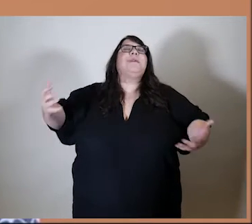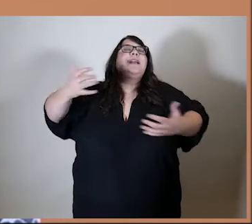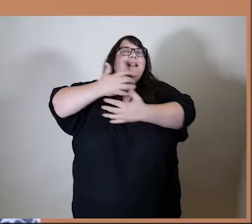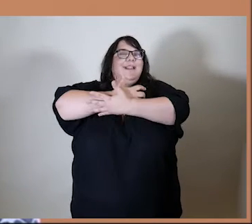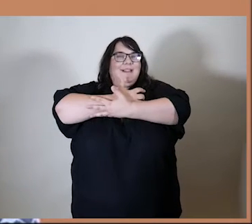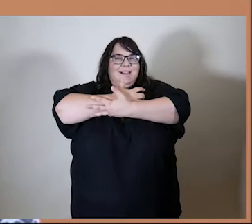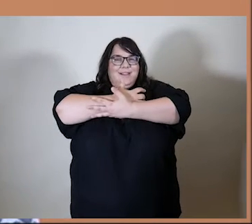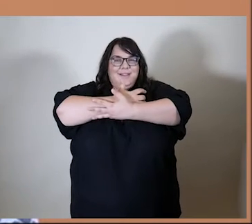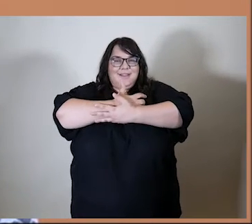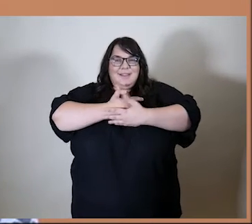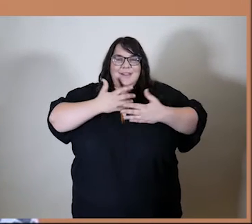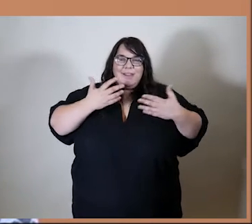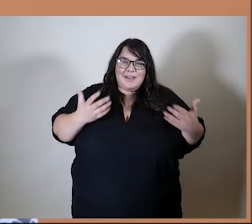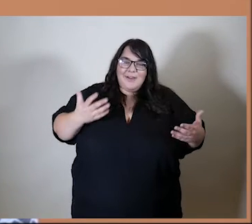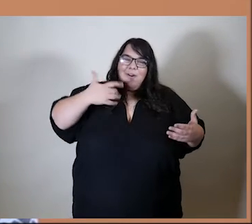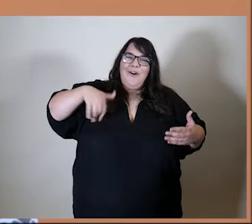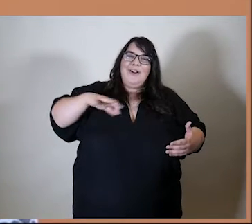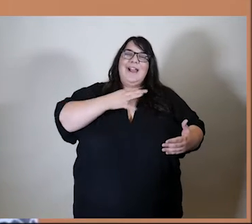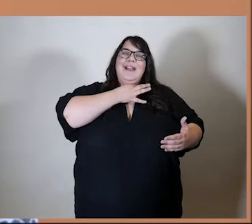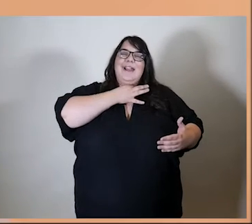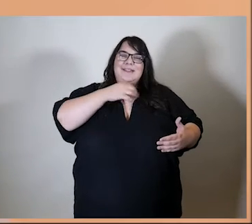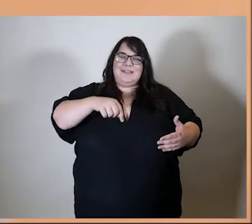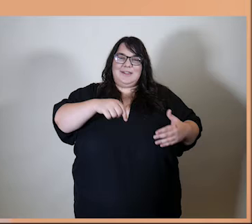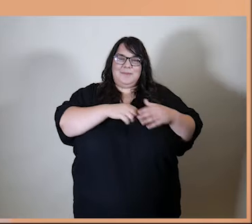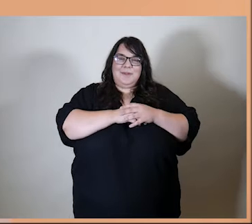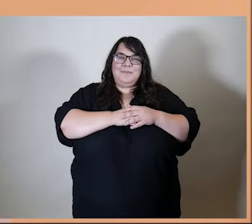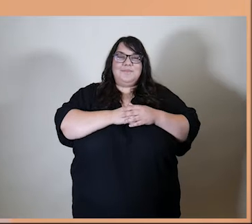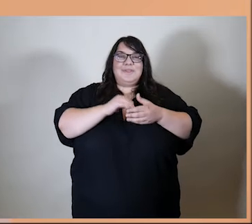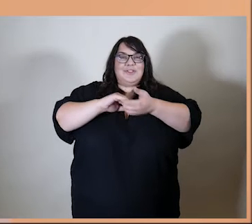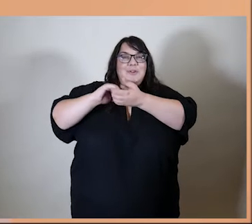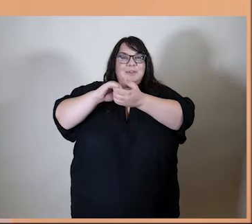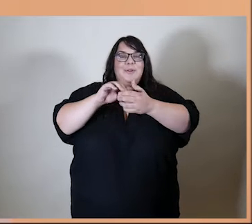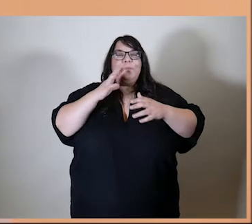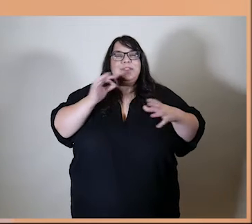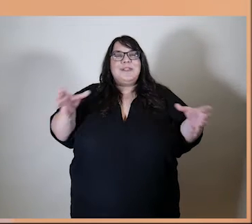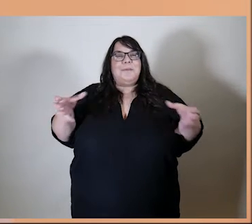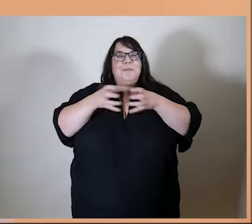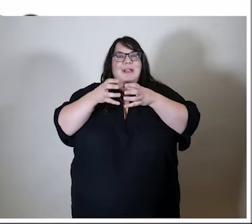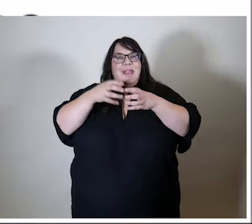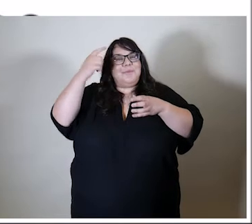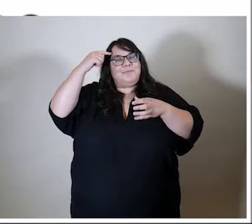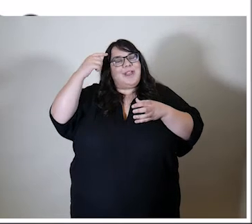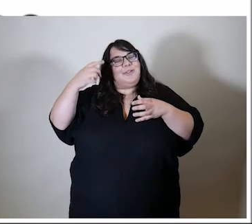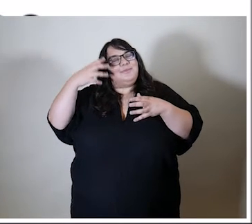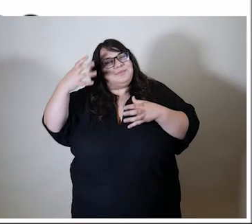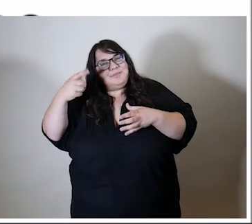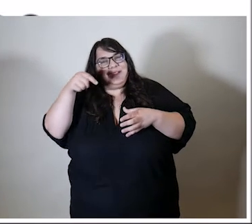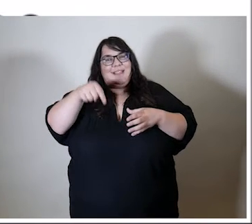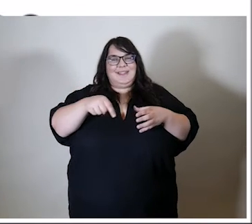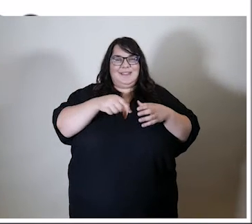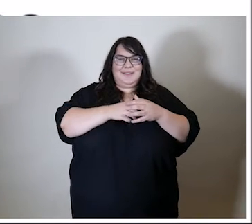Και νομίζω είναι αυτό που όλοι έχουμε ανάγκη σήμερα. Μια παρέα. Απασχόληση του μυαλού.